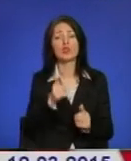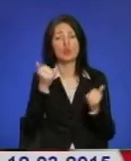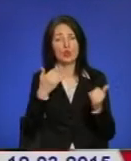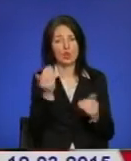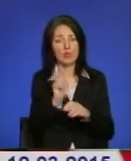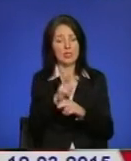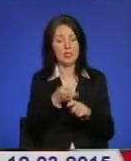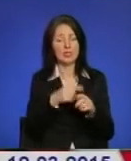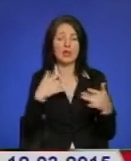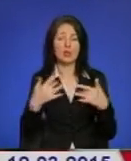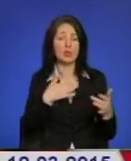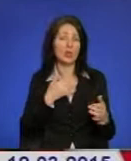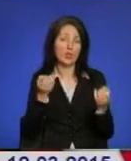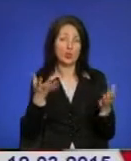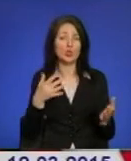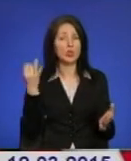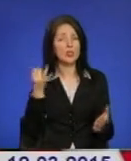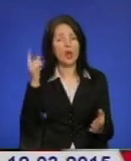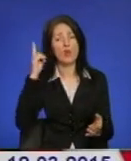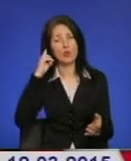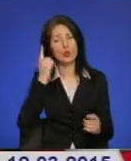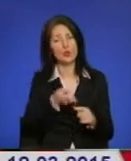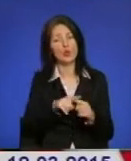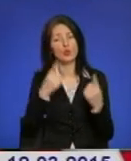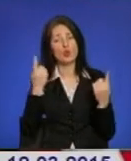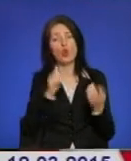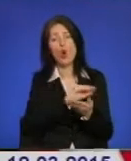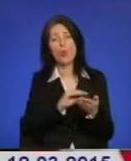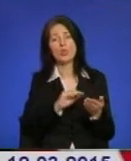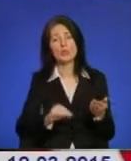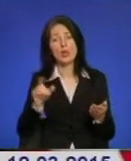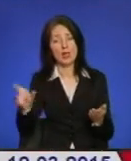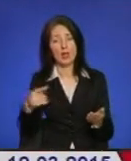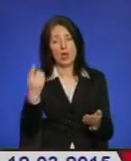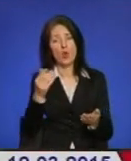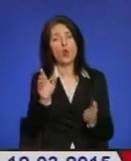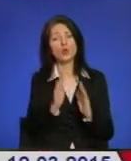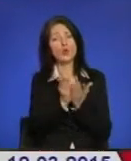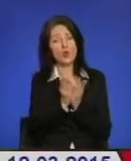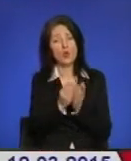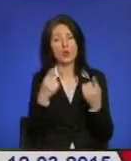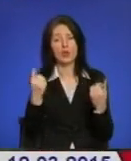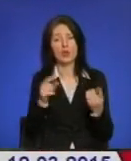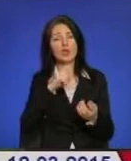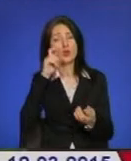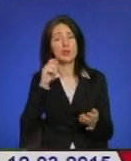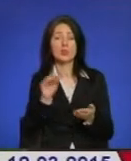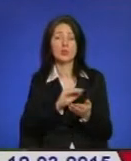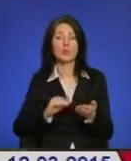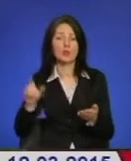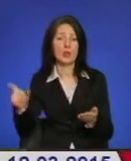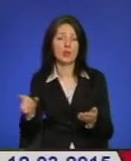сьогодні концерт він просто цікаво почути про цього Великого письменника приготворе Великий український письменник